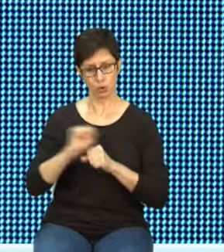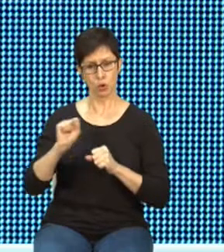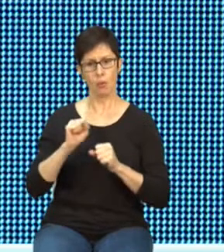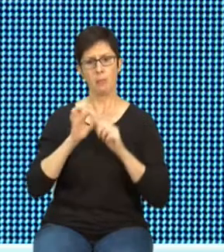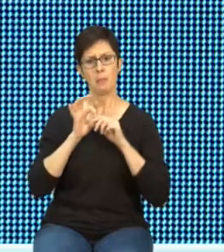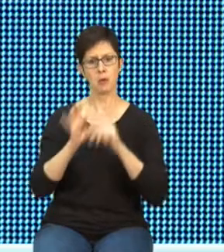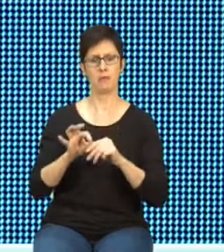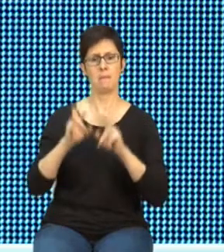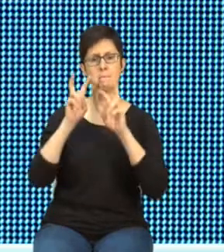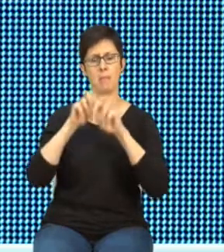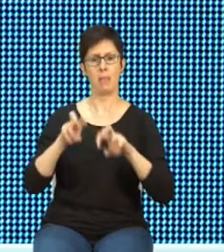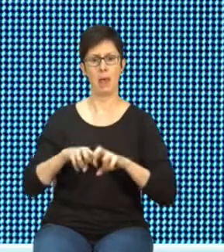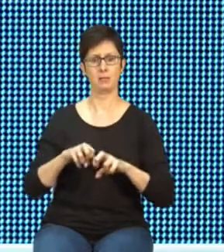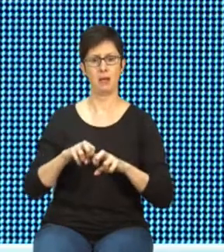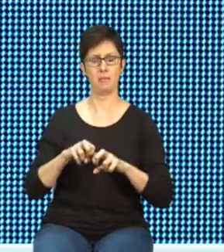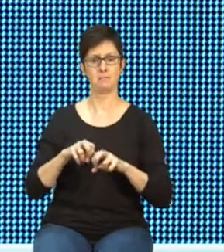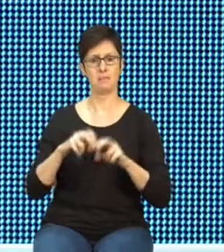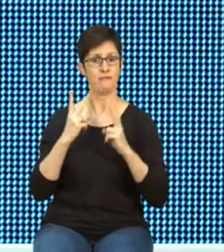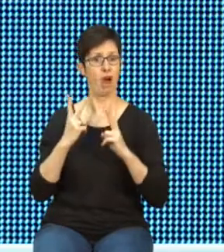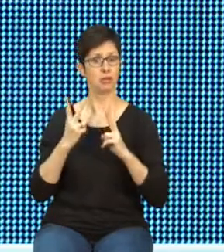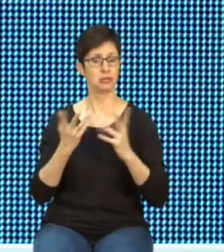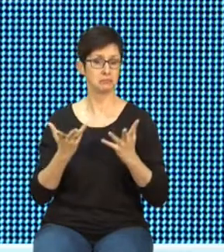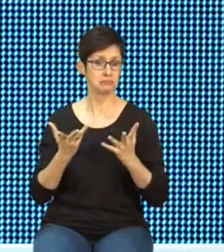mogą być przełomowy w tej kwestii